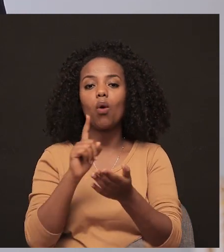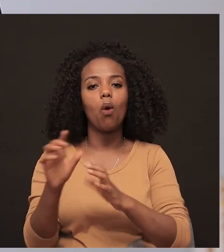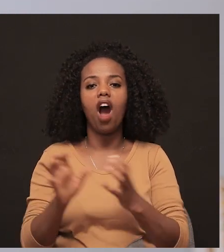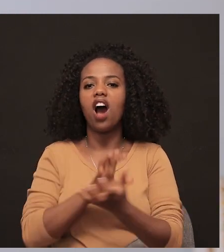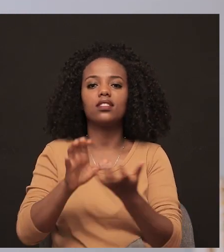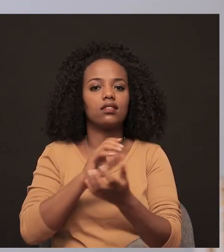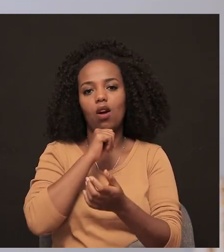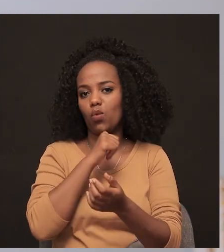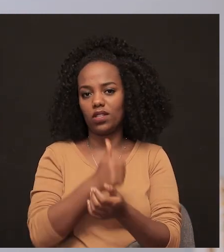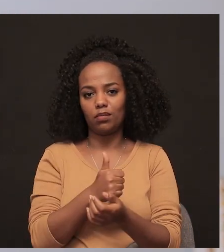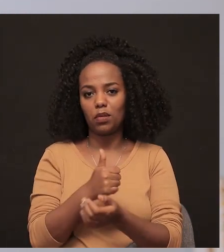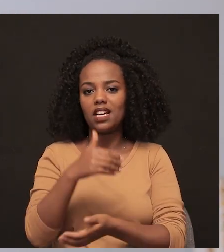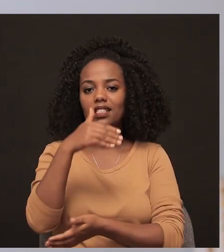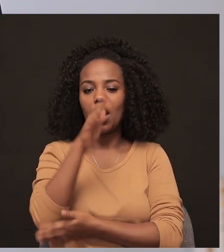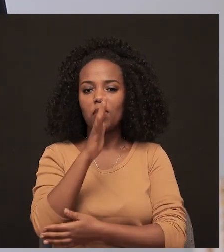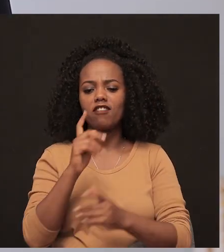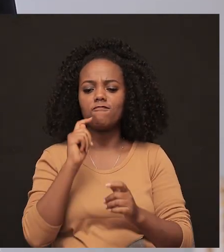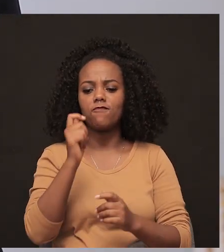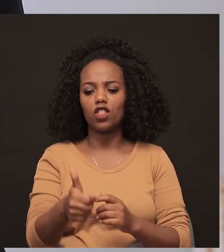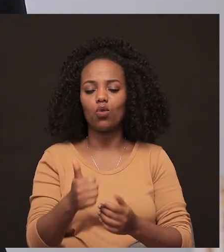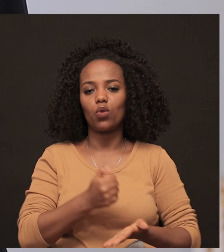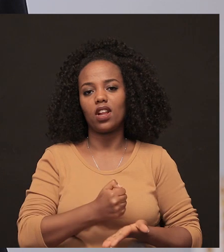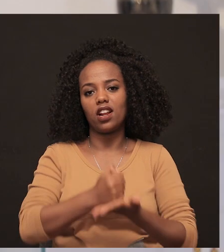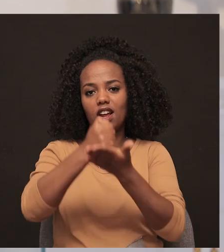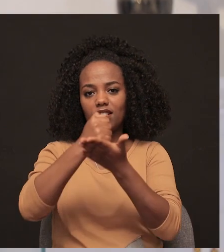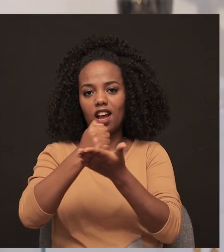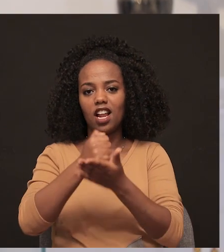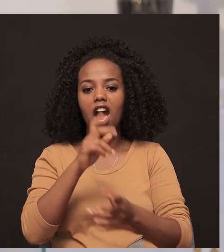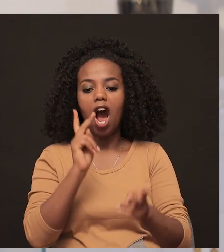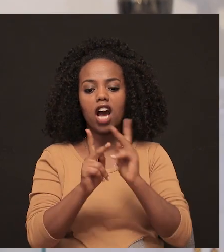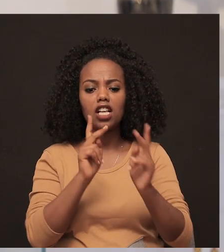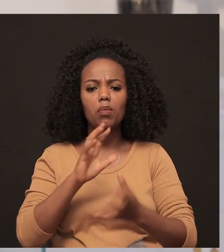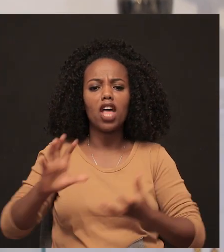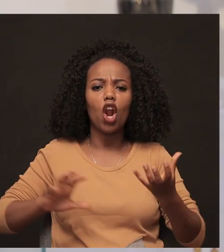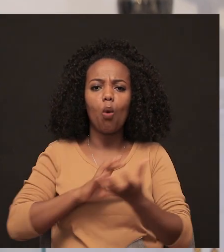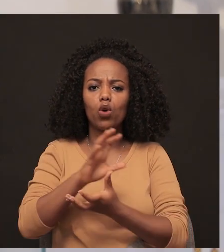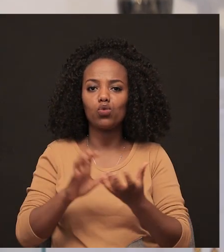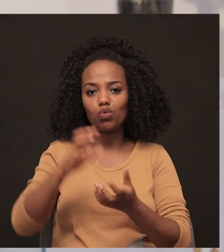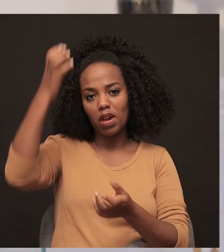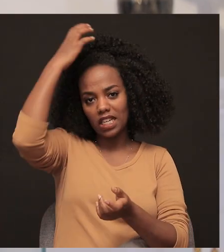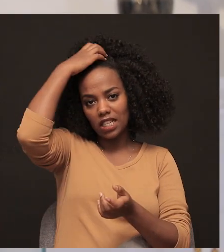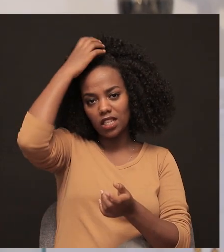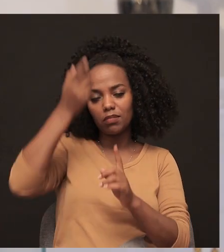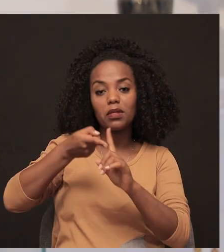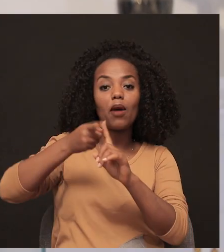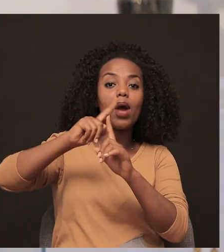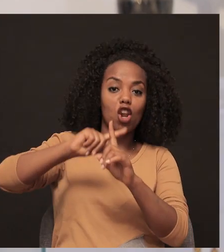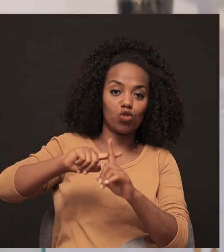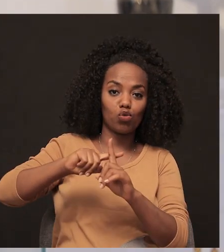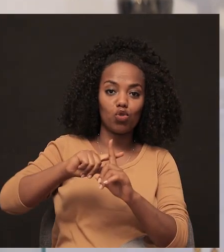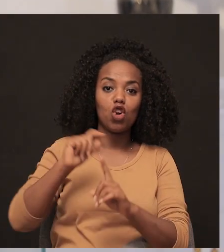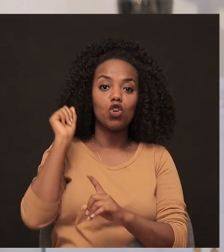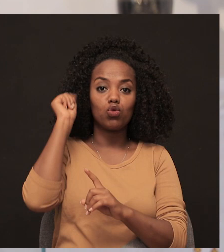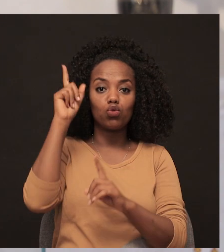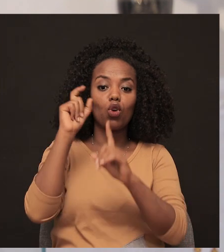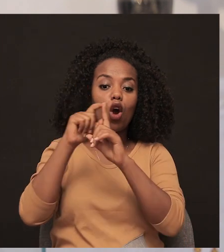አትናወጥም፣ እግዚአብሔርም ፈጥኖ ይረዳታል። አህዛብ ተናወጡ፣ መንግስታትም ተመለሱ። እርሱ